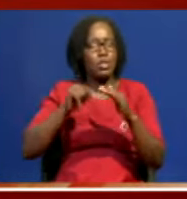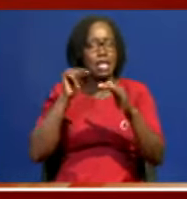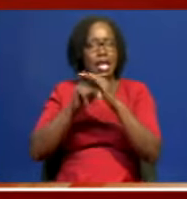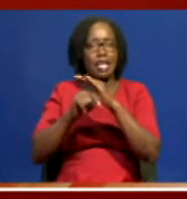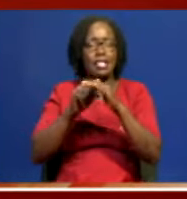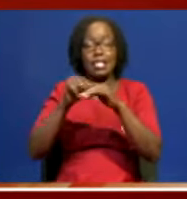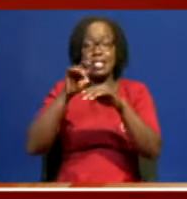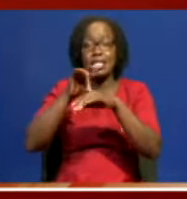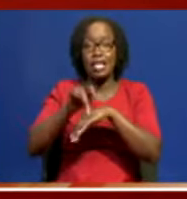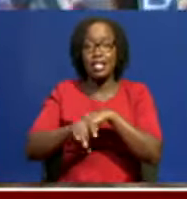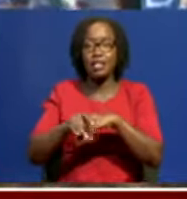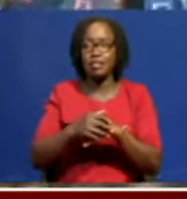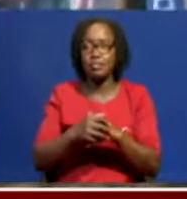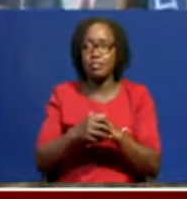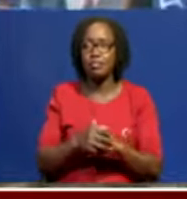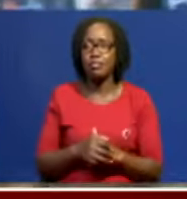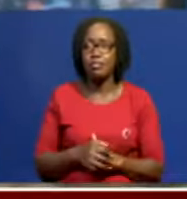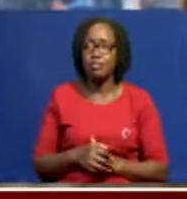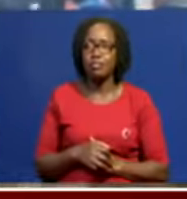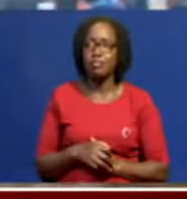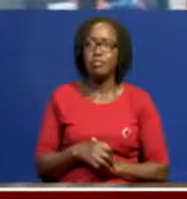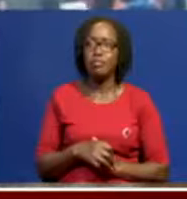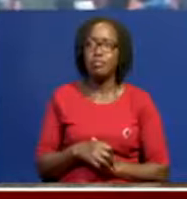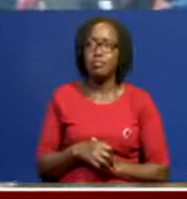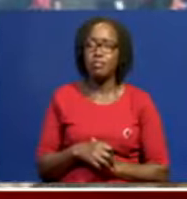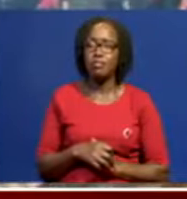wakati uliofaa.